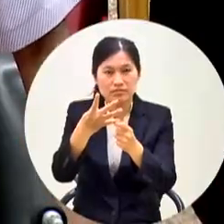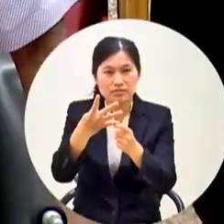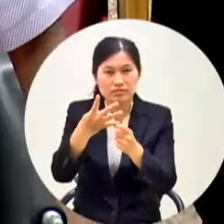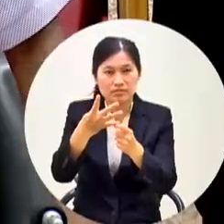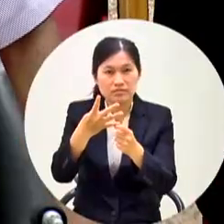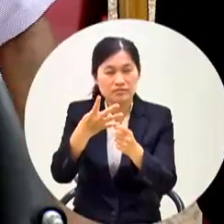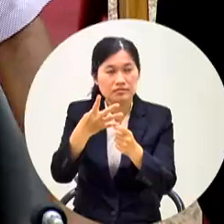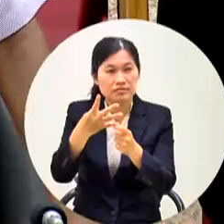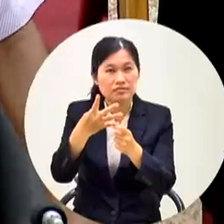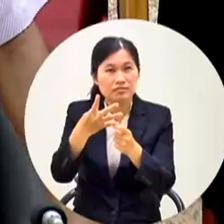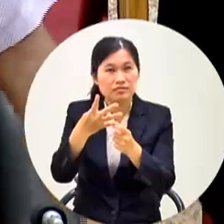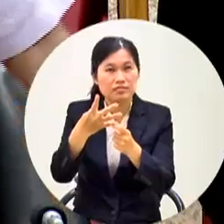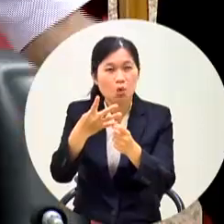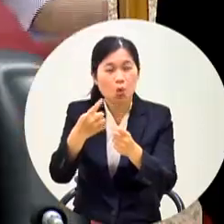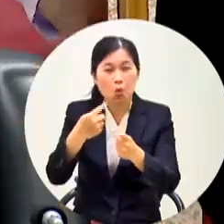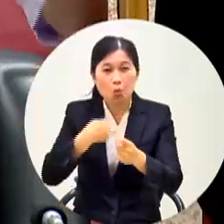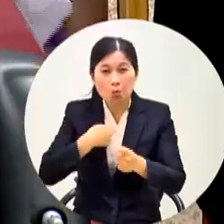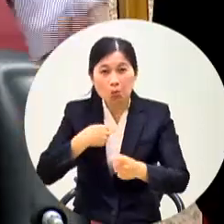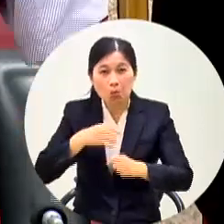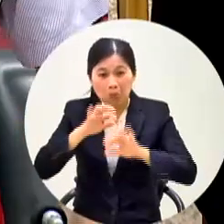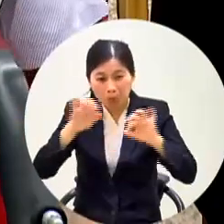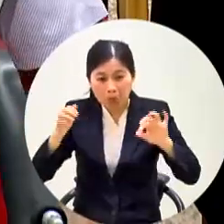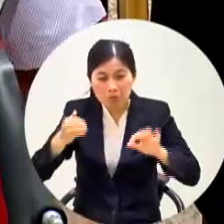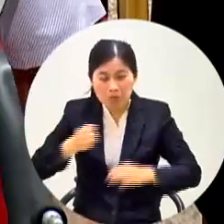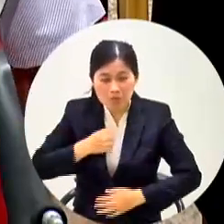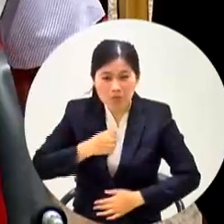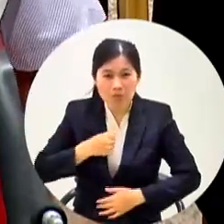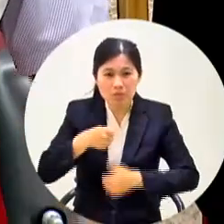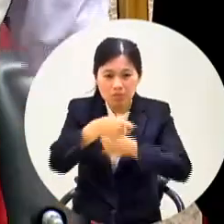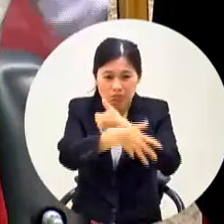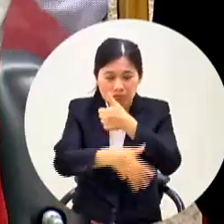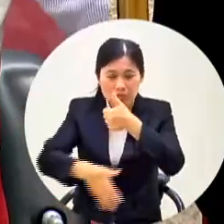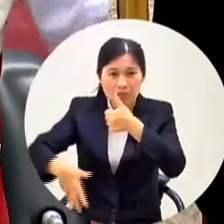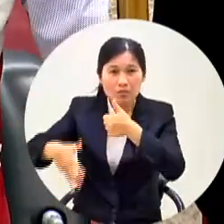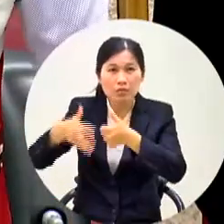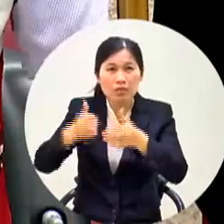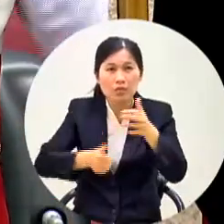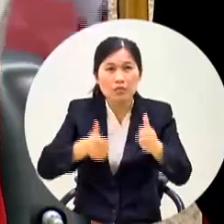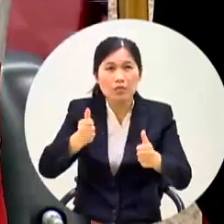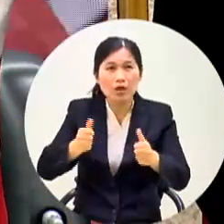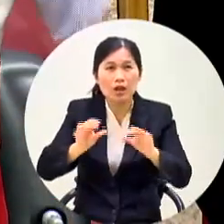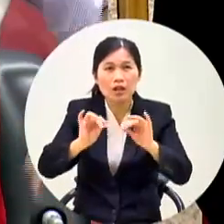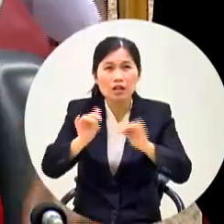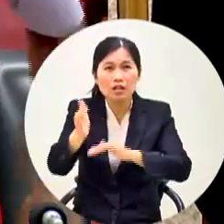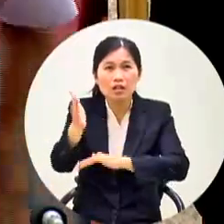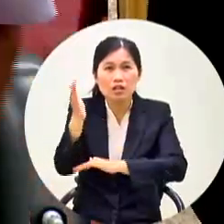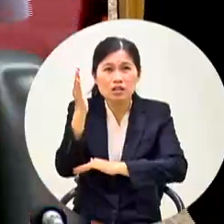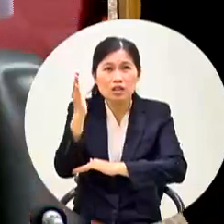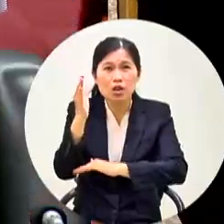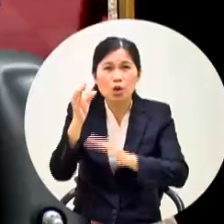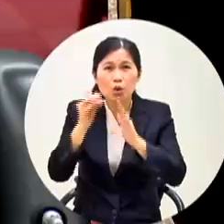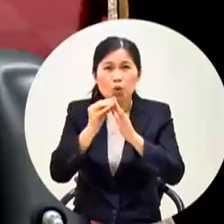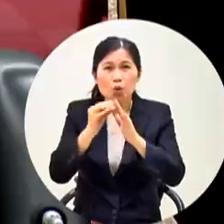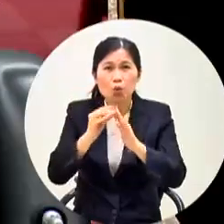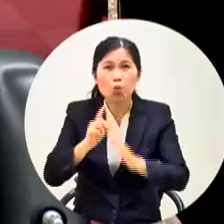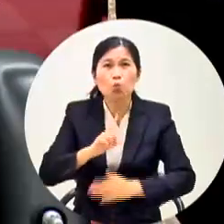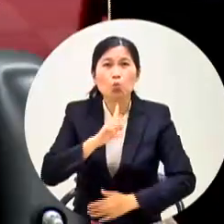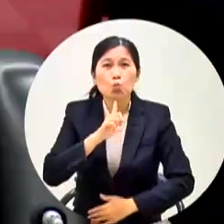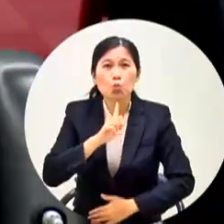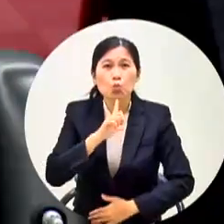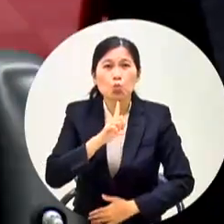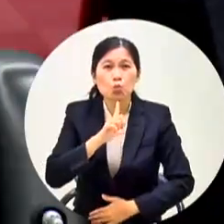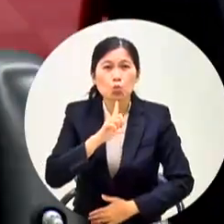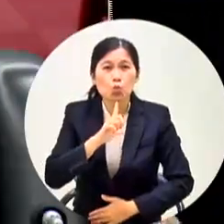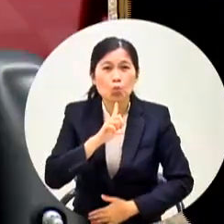百姓才知道那么多局处啊，原来地政局是最有钱的。